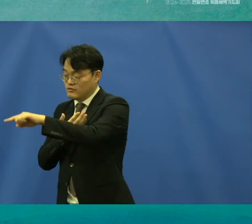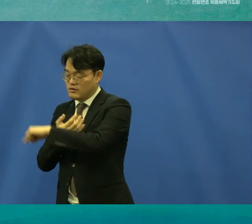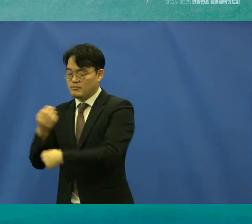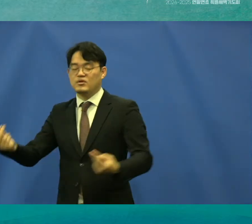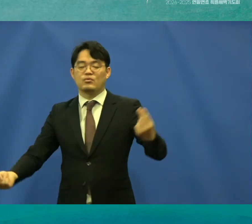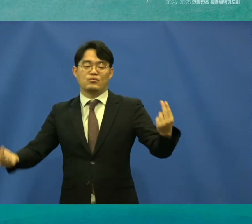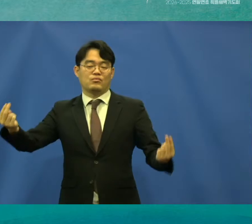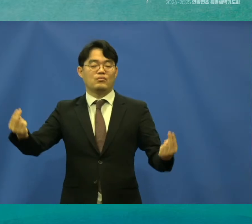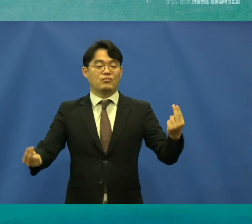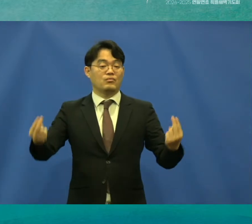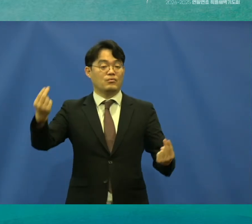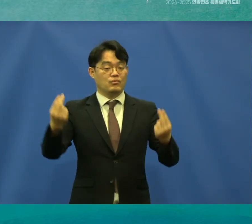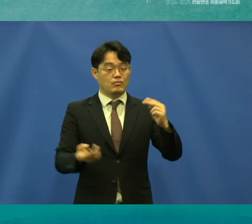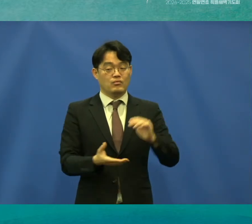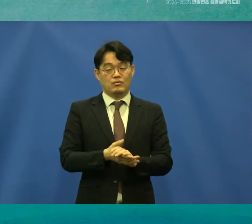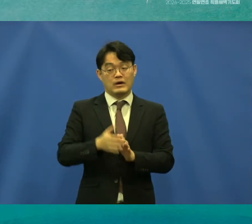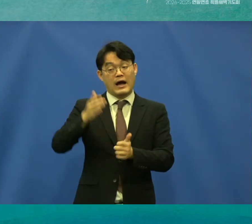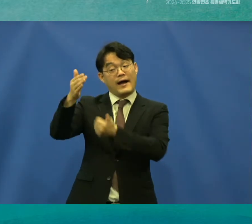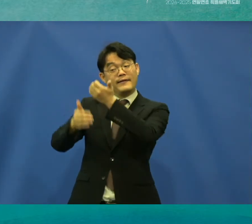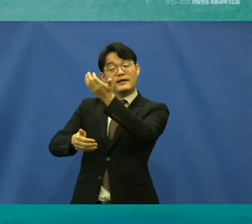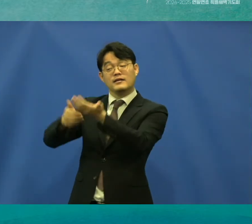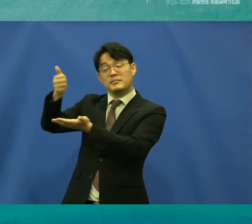하나님이 아끼시는 것은